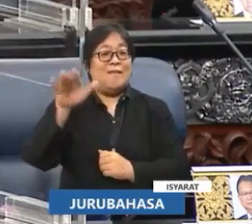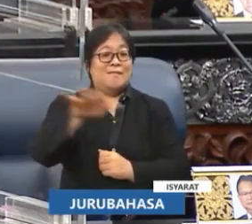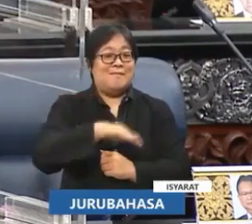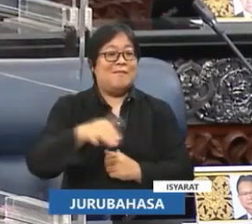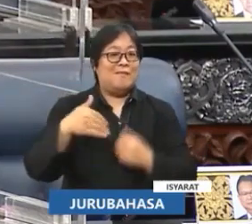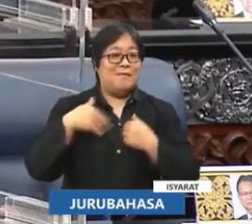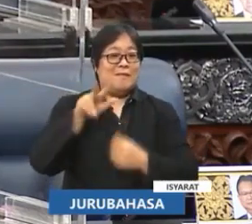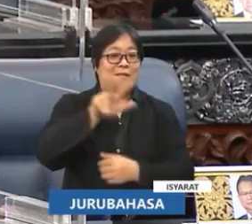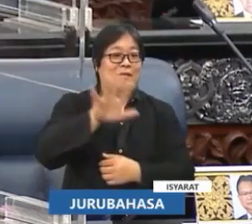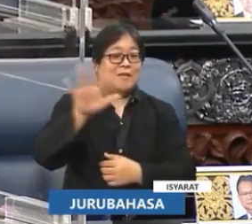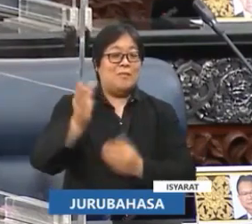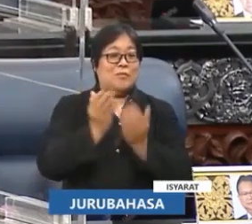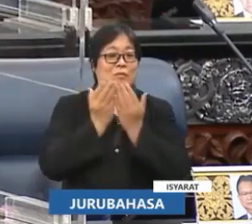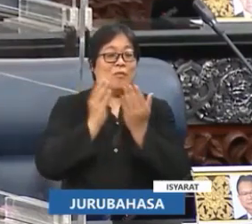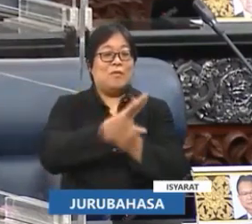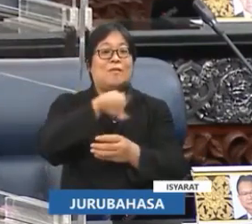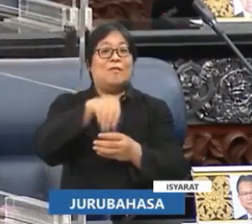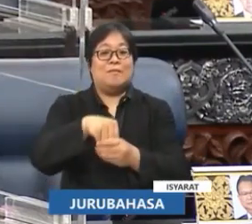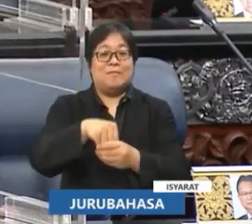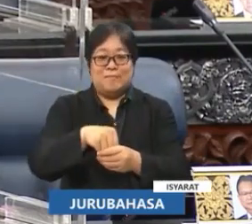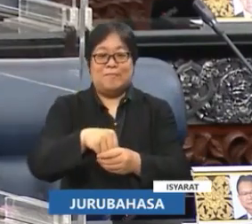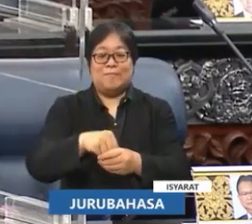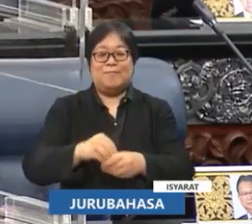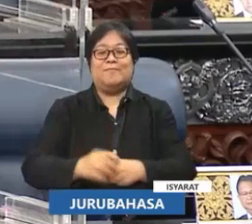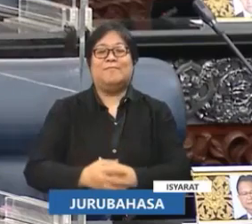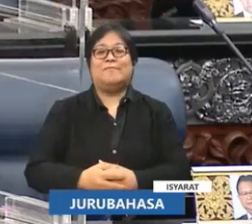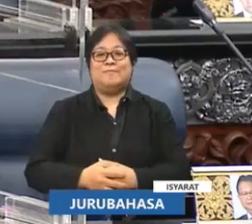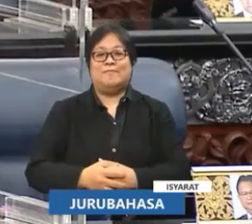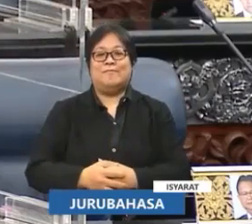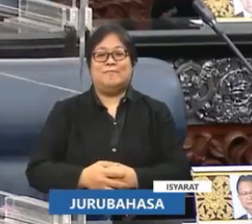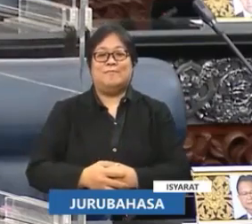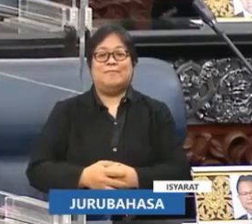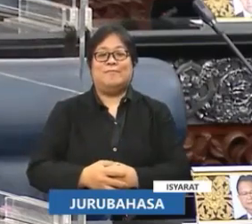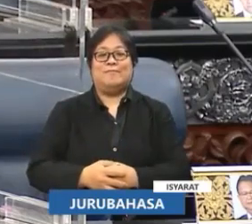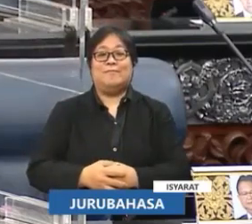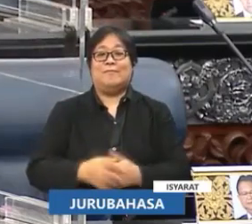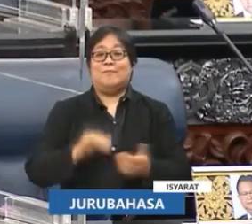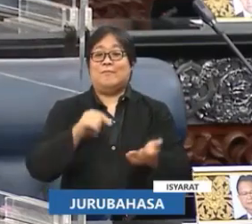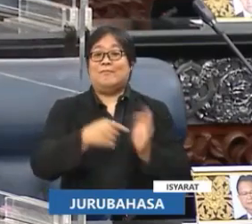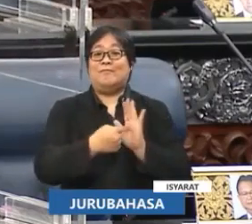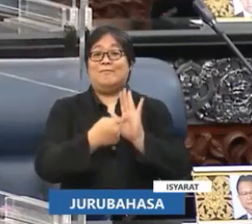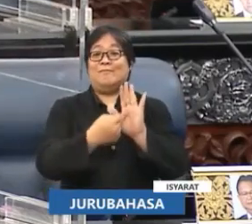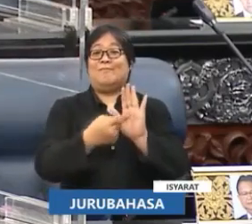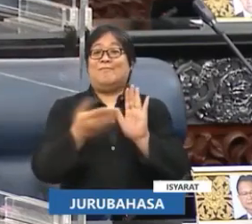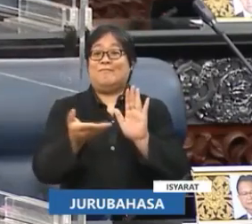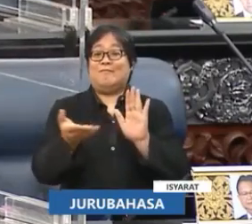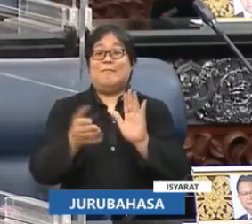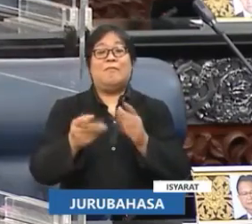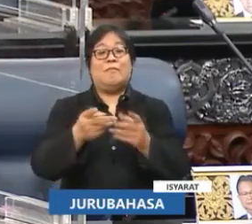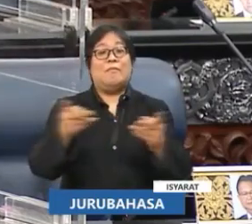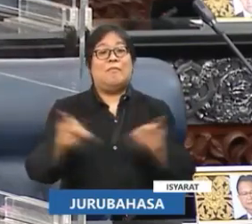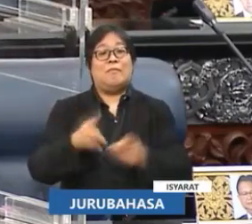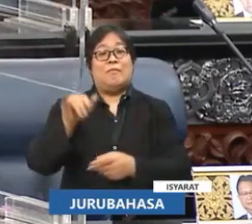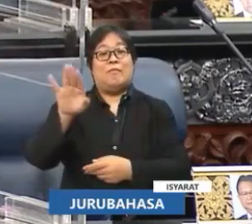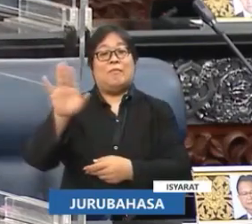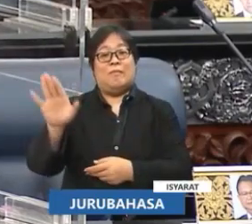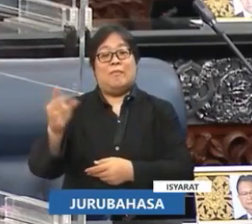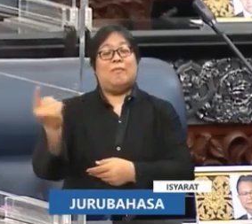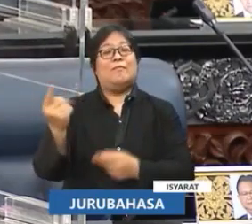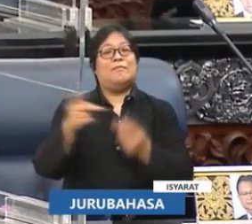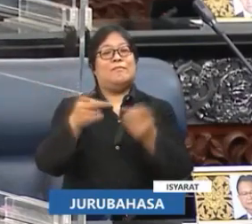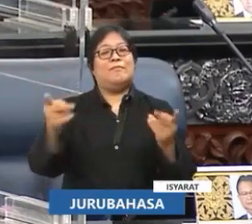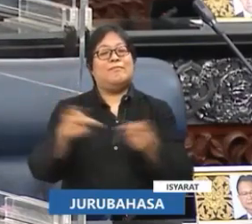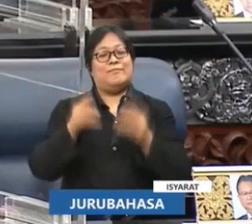sekolah terlibat di kawasan Parlimen Julau. Itu menandakan betapa kawasan Warman menjadi satu